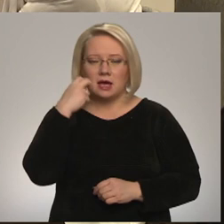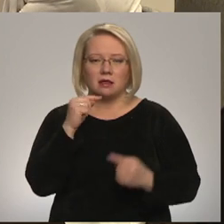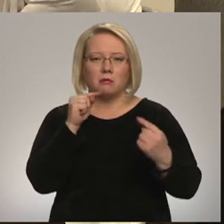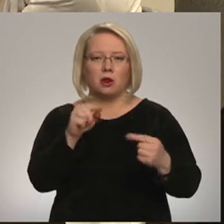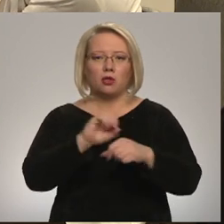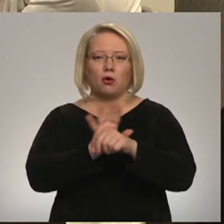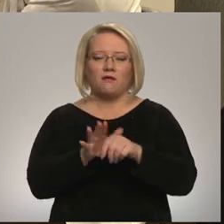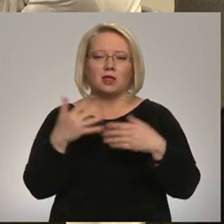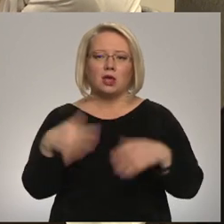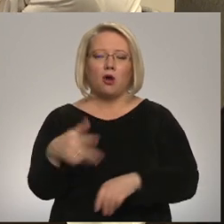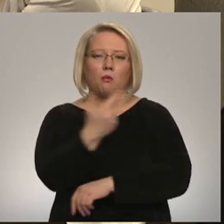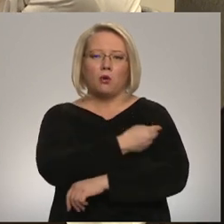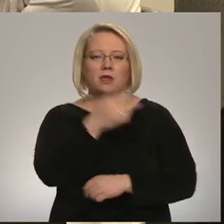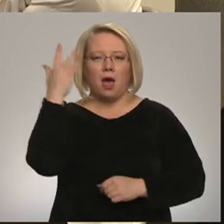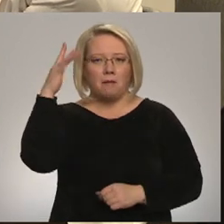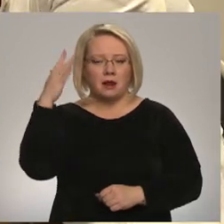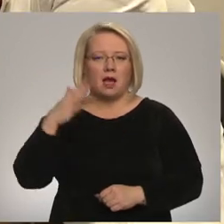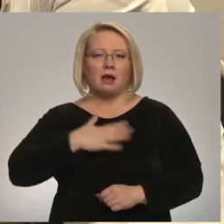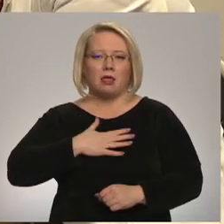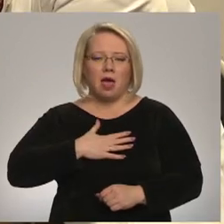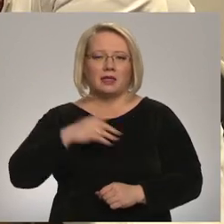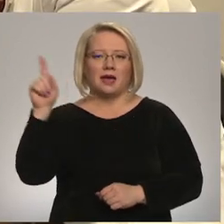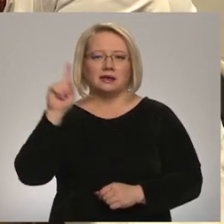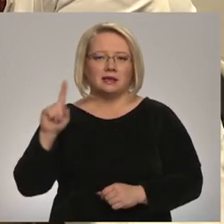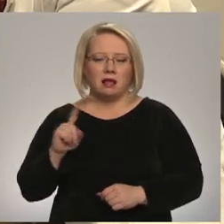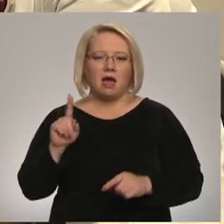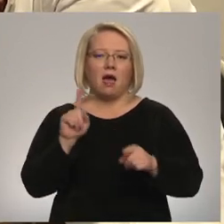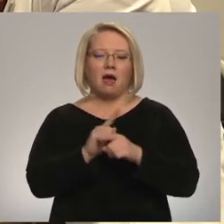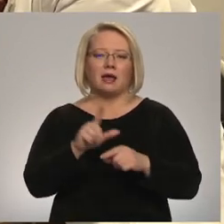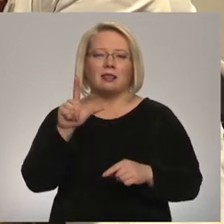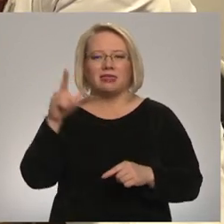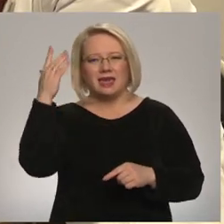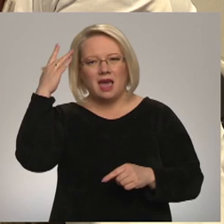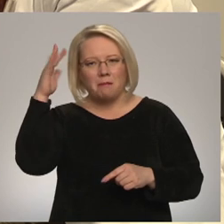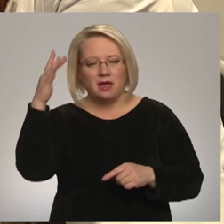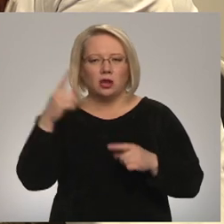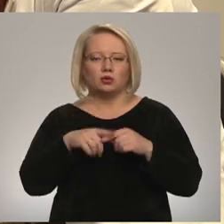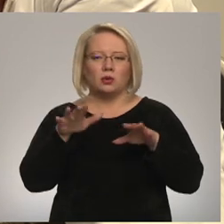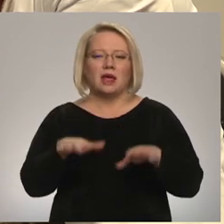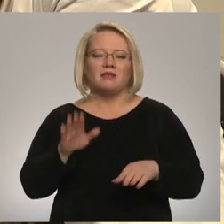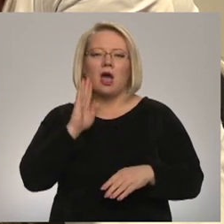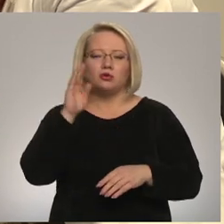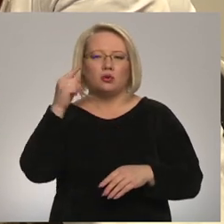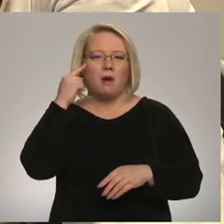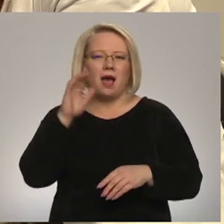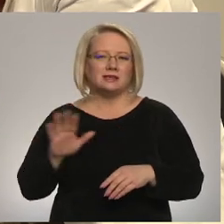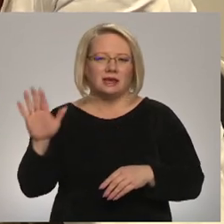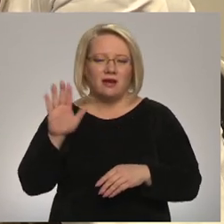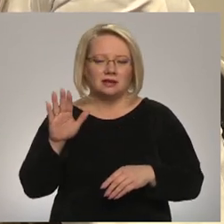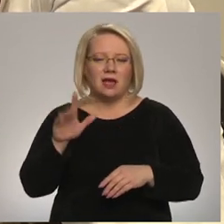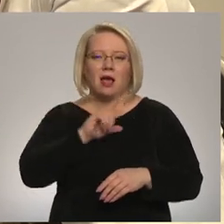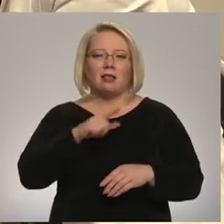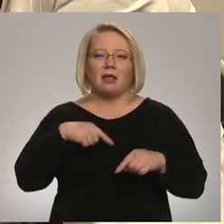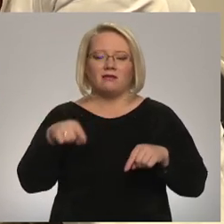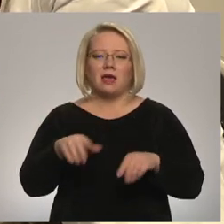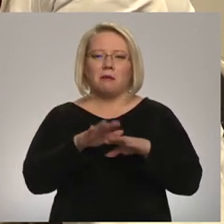COVID-u jau potē ASV, Kanādā, Izrēlā, kā arī virknē Latīņamerikas un Dienvidaustrumāzijas valstu. Latvijā bērnus